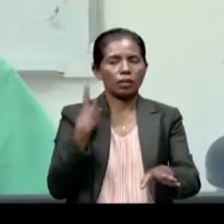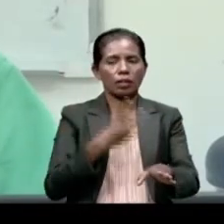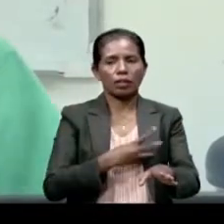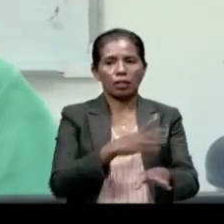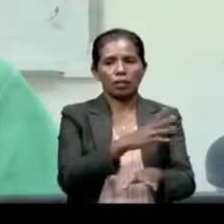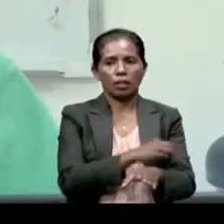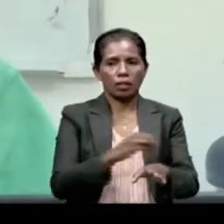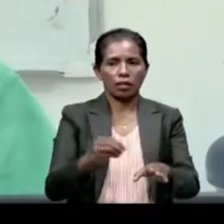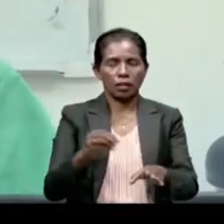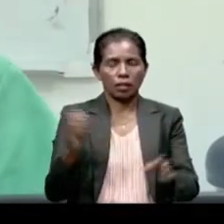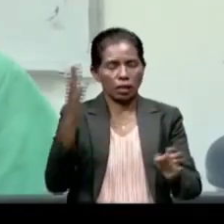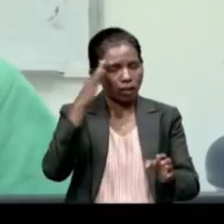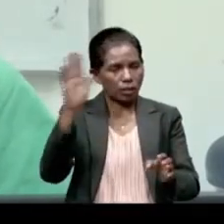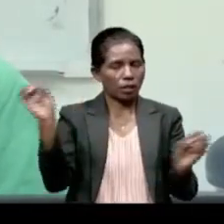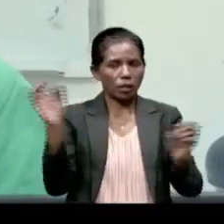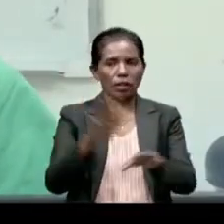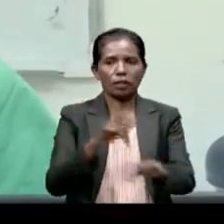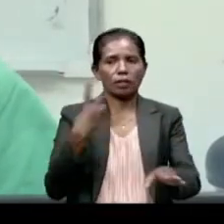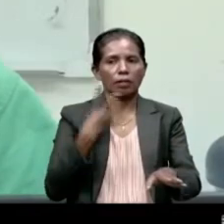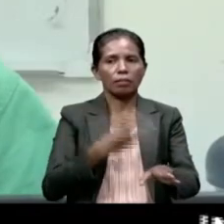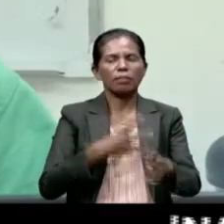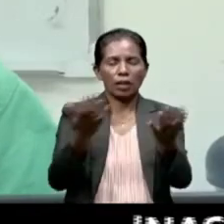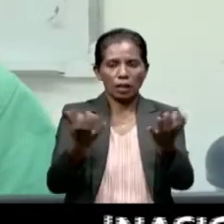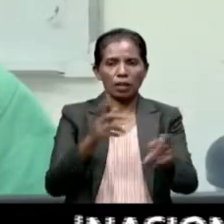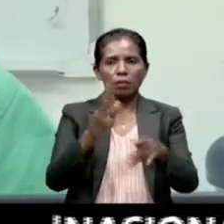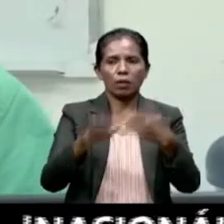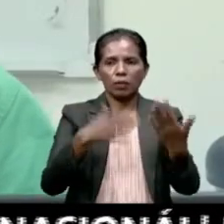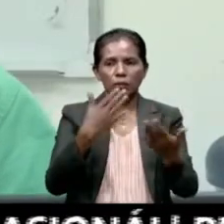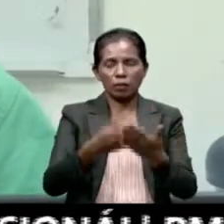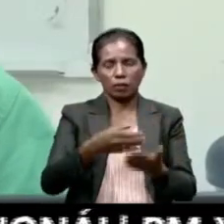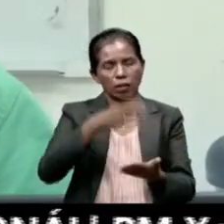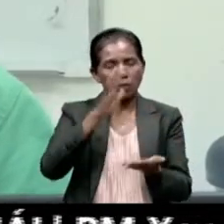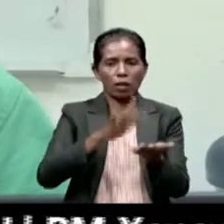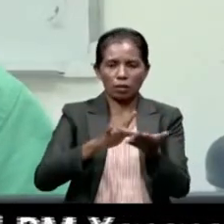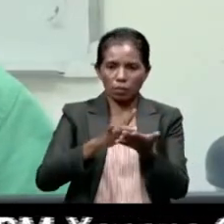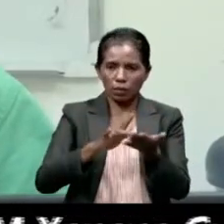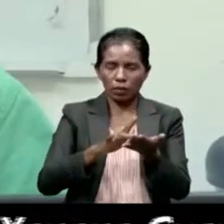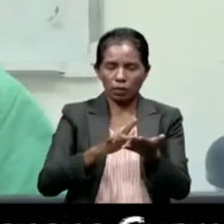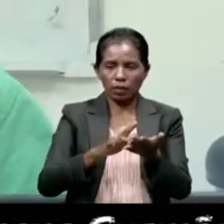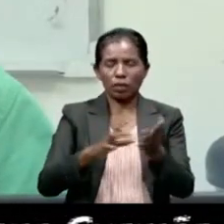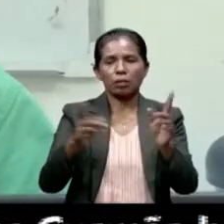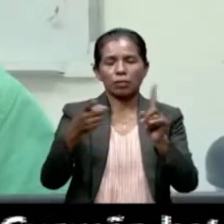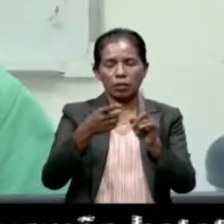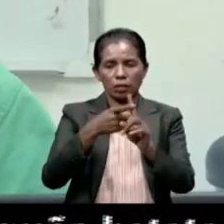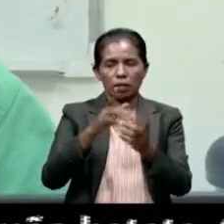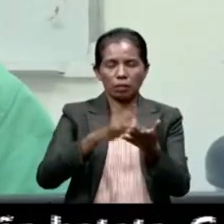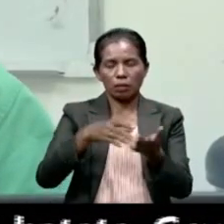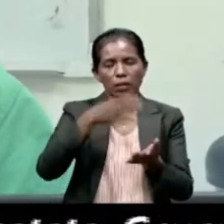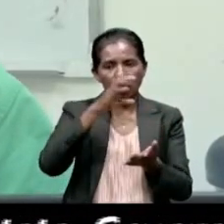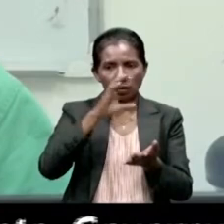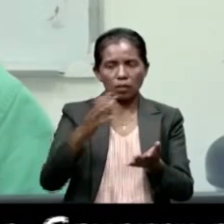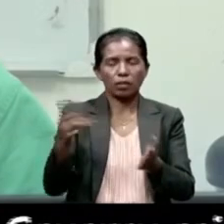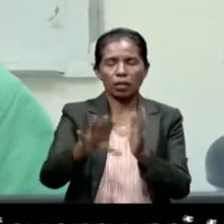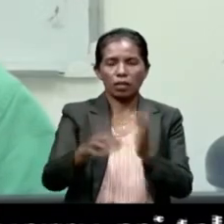eli iguala ini. La detecta la hadait. Lebih itu akarak emo hoto tu nebe me hemo emoruk. Positivo hemo emoruk virusnya. Sirah